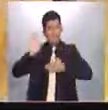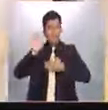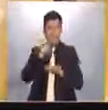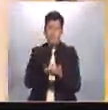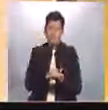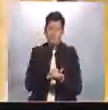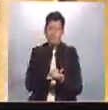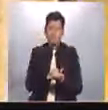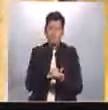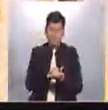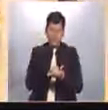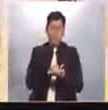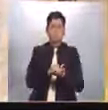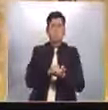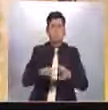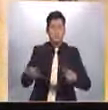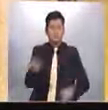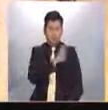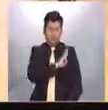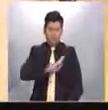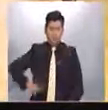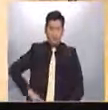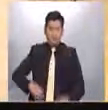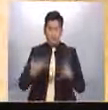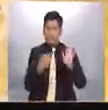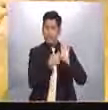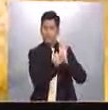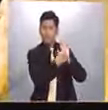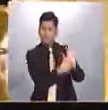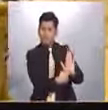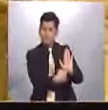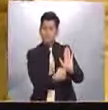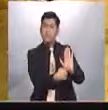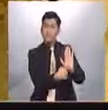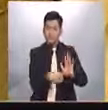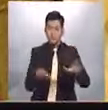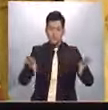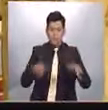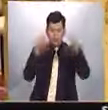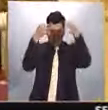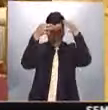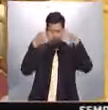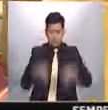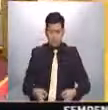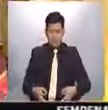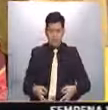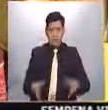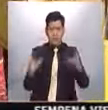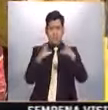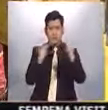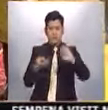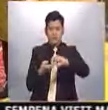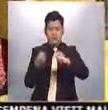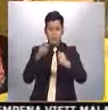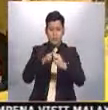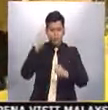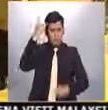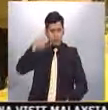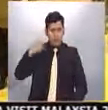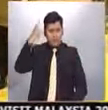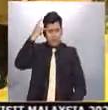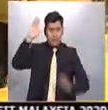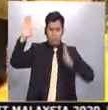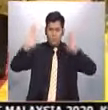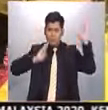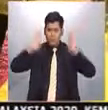Menurutnya, institusi diraja telah mempamerkan kebijaksanaan dalam membuat keputusan ke arah penyelesaian situasi politik negara.